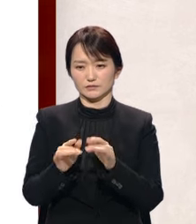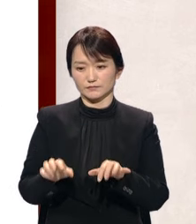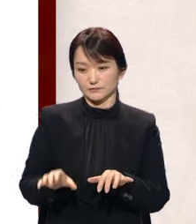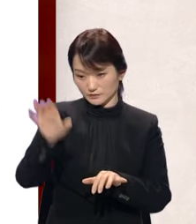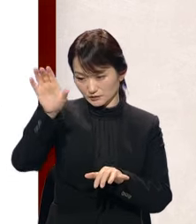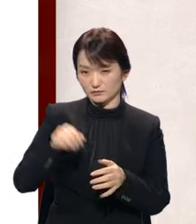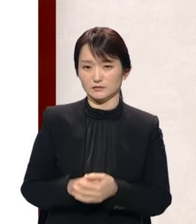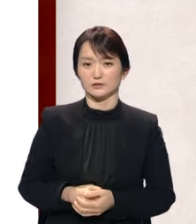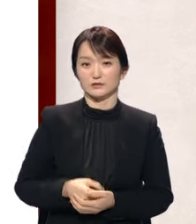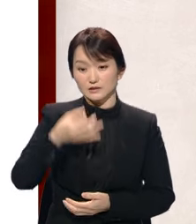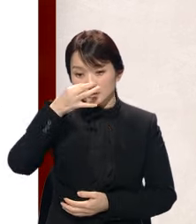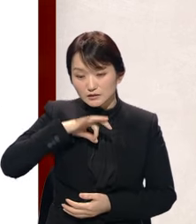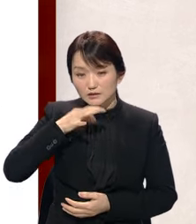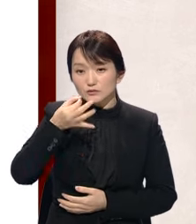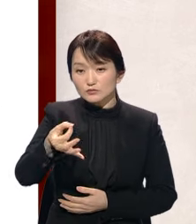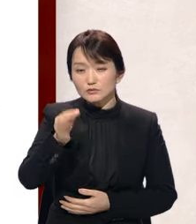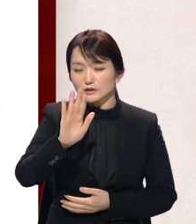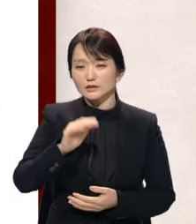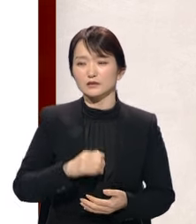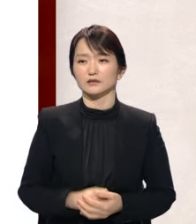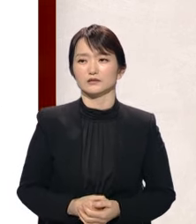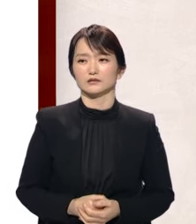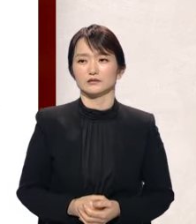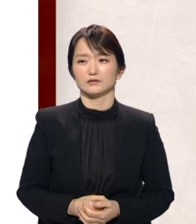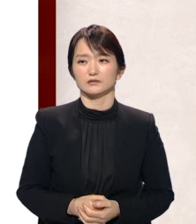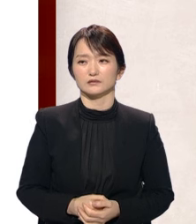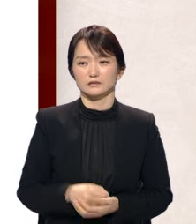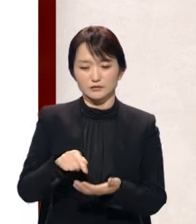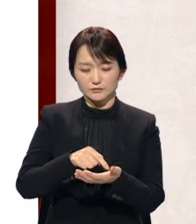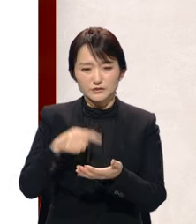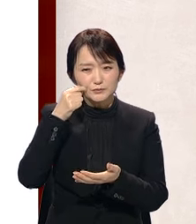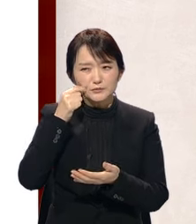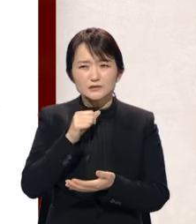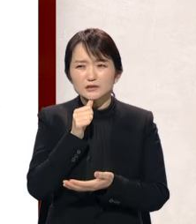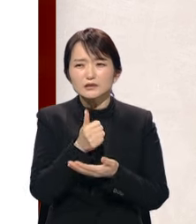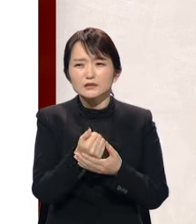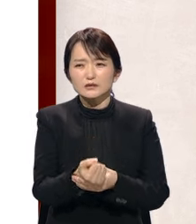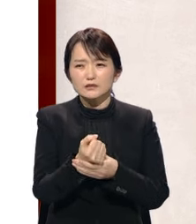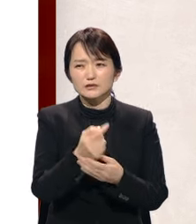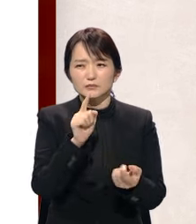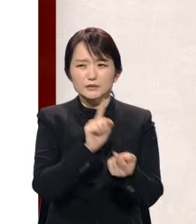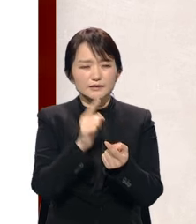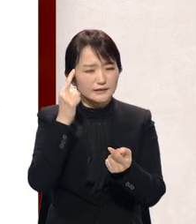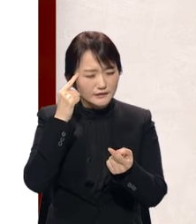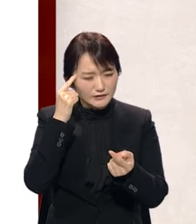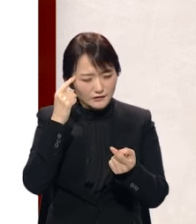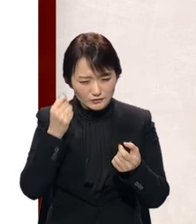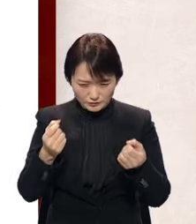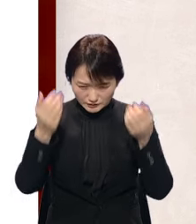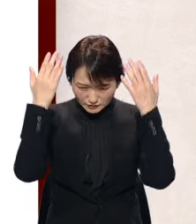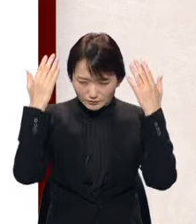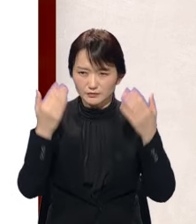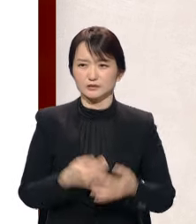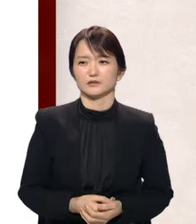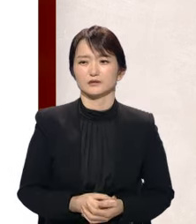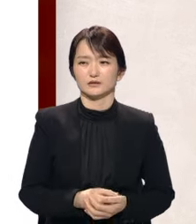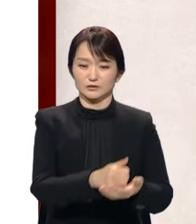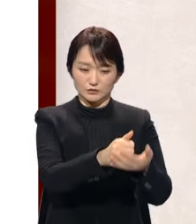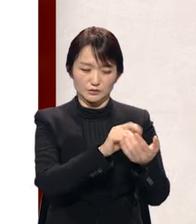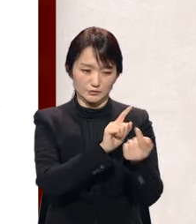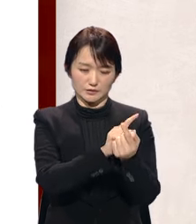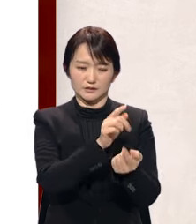갚지는 못할망정. 거지 만났다고 생각하고 잊어버리세요. 이번 주말에 장사 두 배 잘 될 겁니다. 저런 손님 안 받는 게 도움된다. 근데 저런